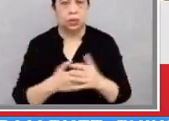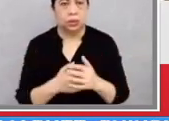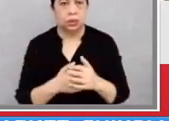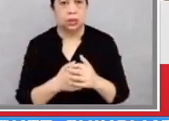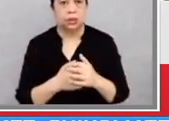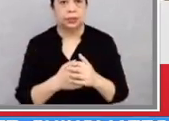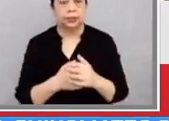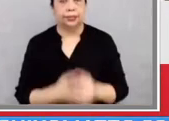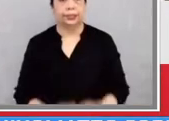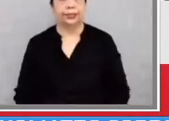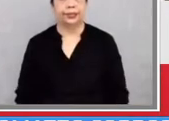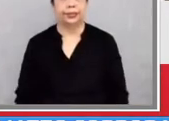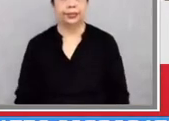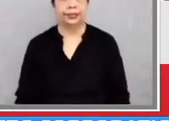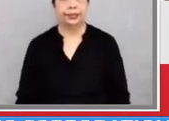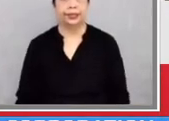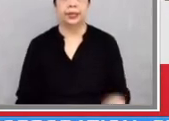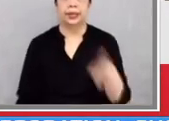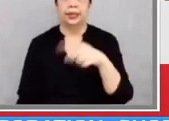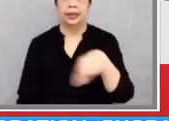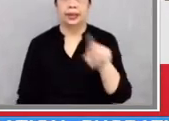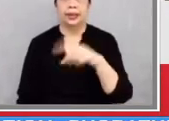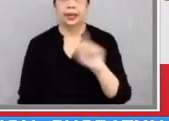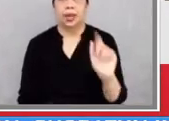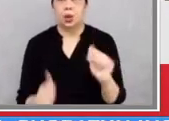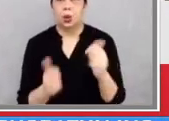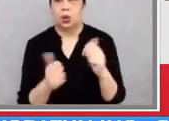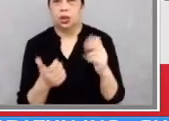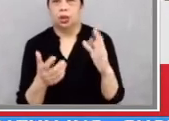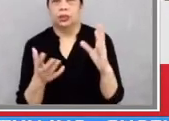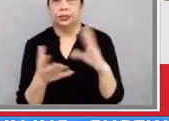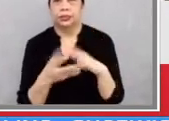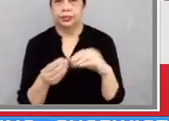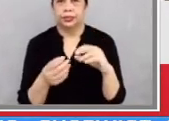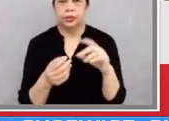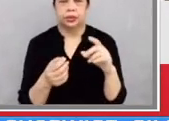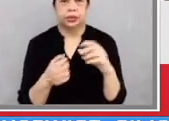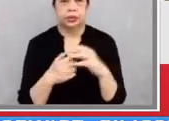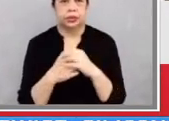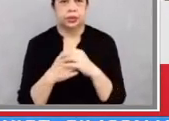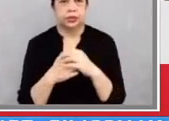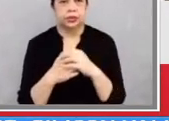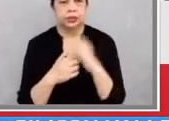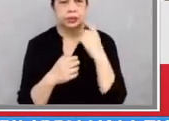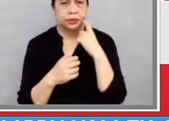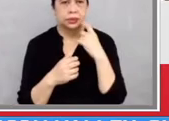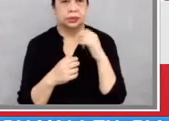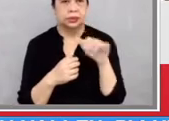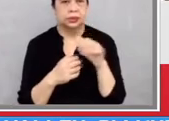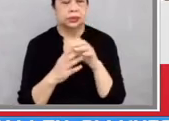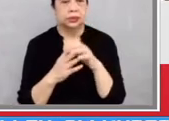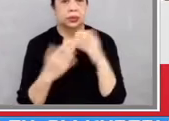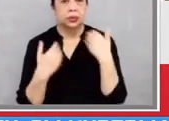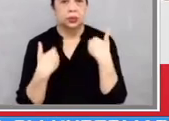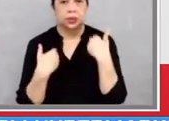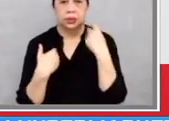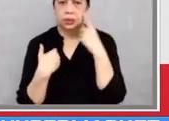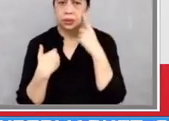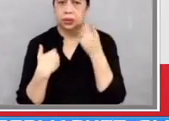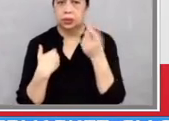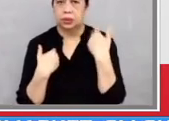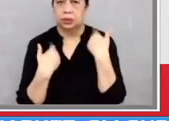Mm-hmm. Kumusta po yung operasyon ngayon mismo nitong TNR? Patuloy naman din yung kanilang pagbabantay din, no, along the line. Mm-hmm. We understand meron na rin pong ino-offer